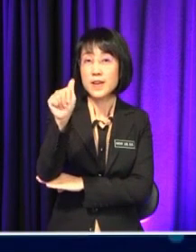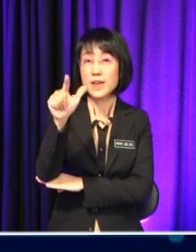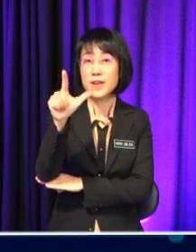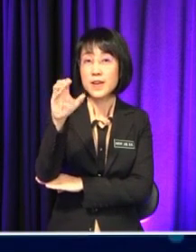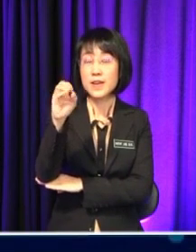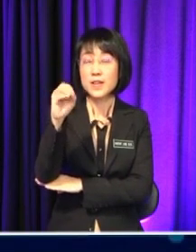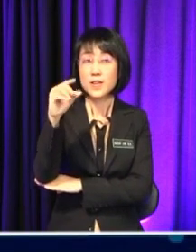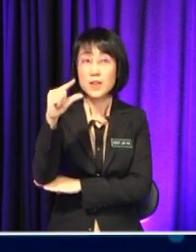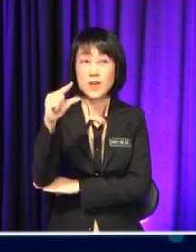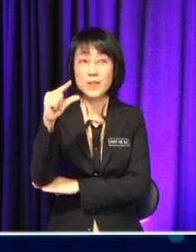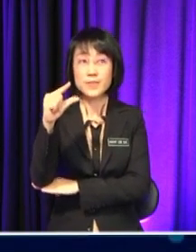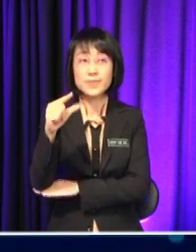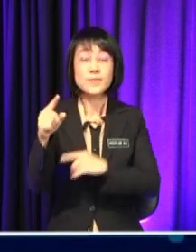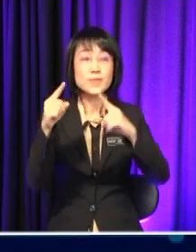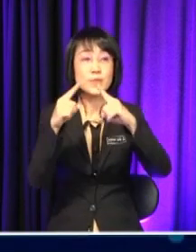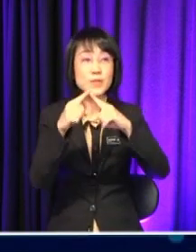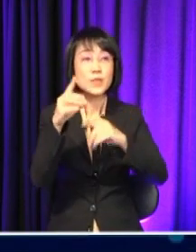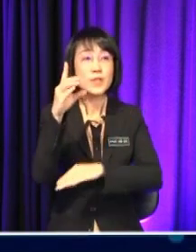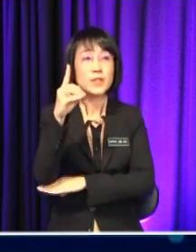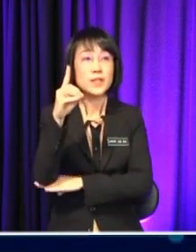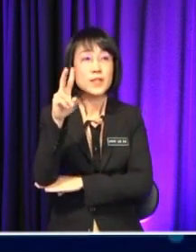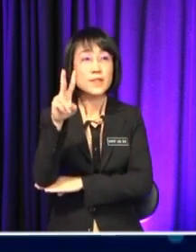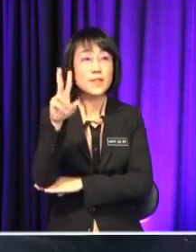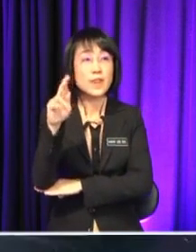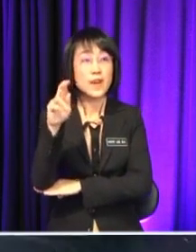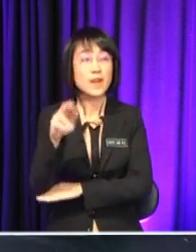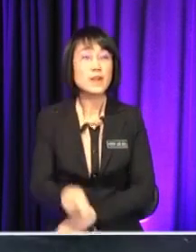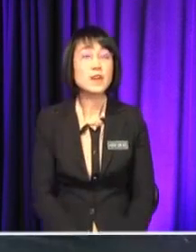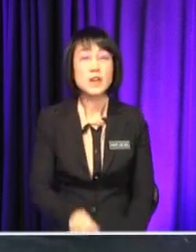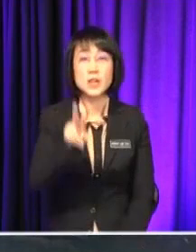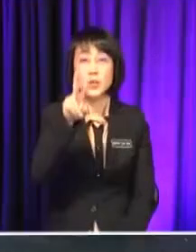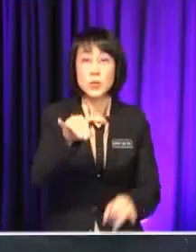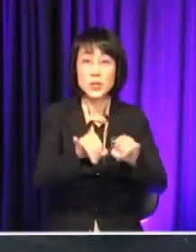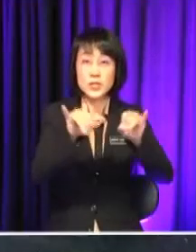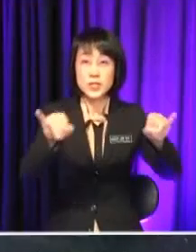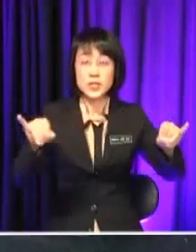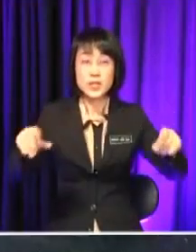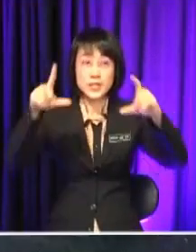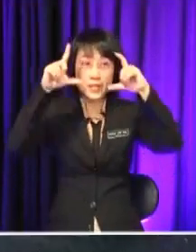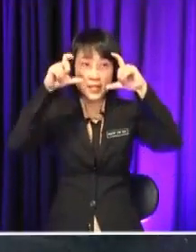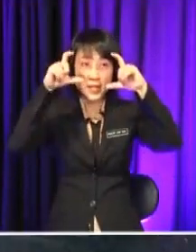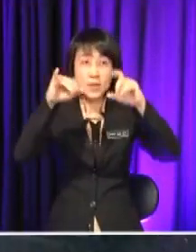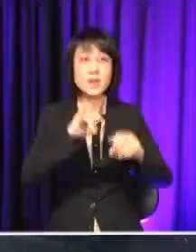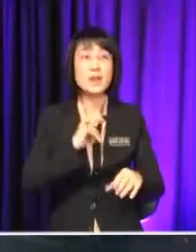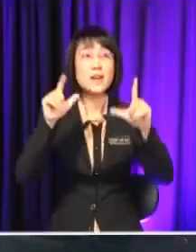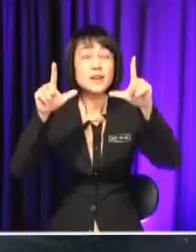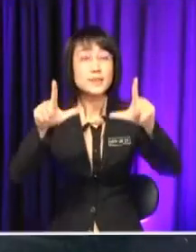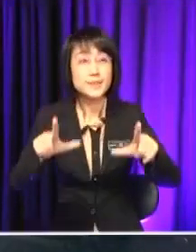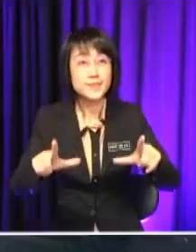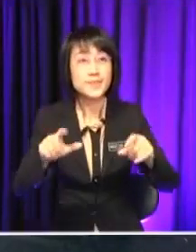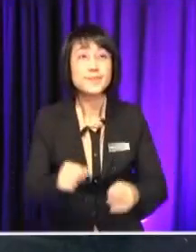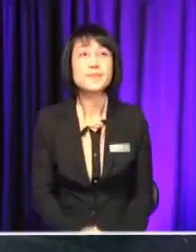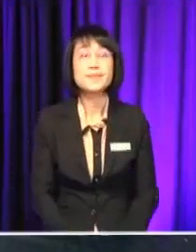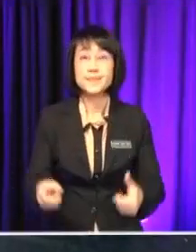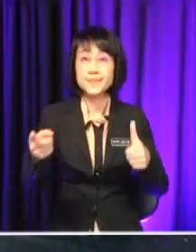jadi dekat vc ini boleh angkatkan dua jenis Camry yang saya letakkan di situ Oke jadi